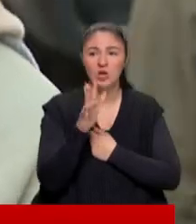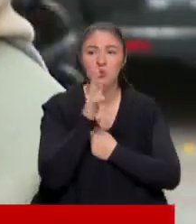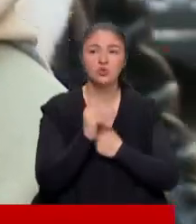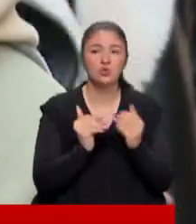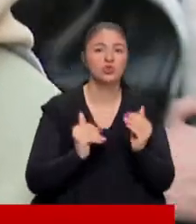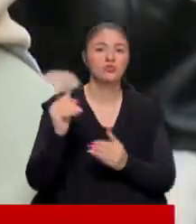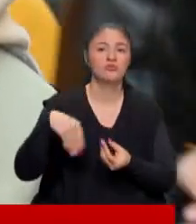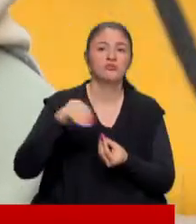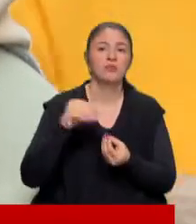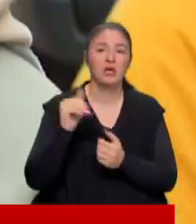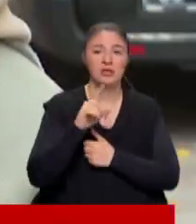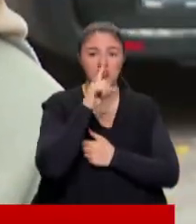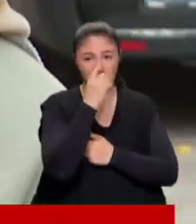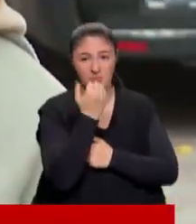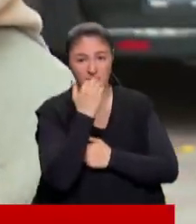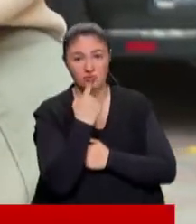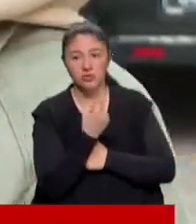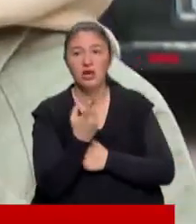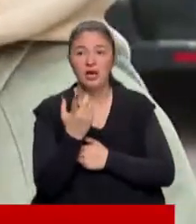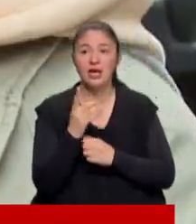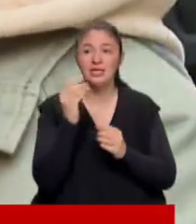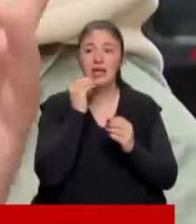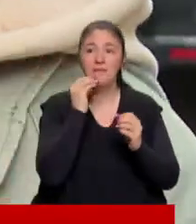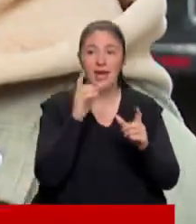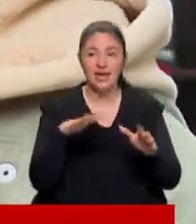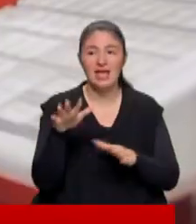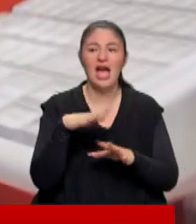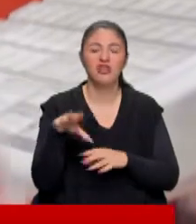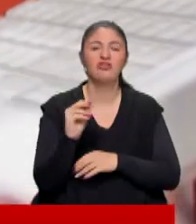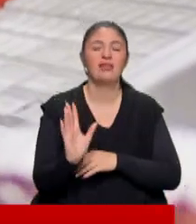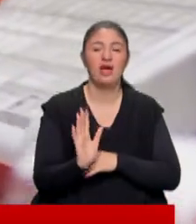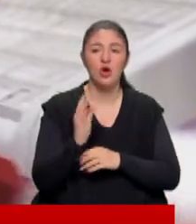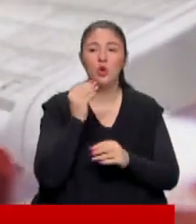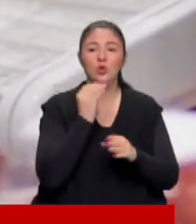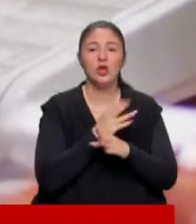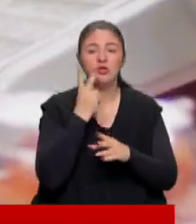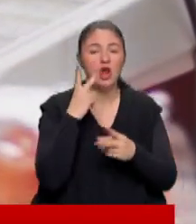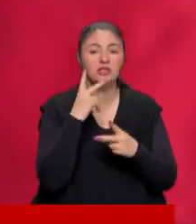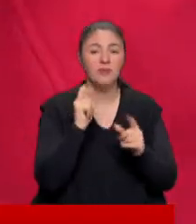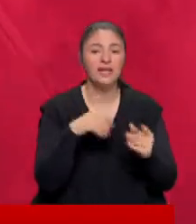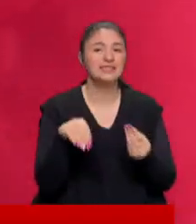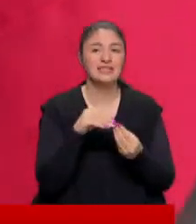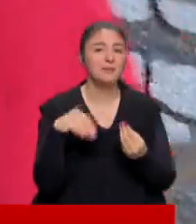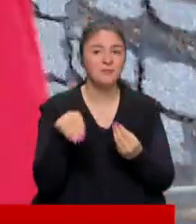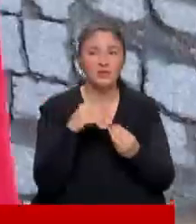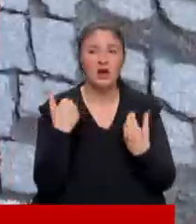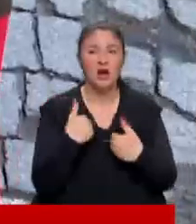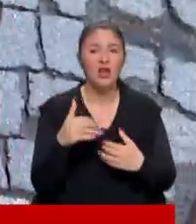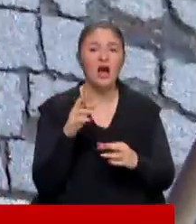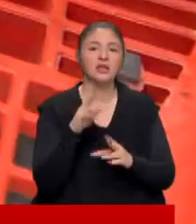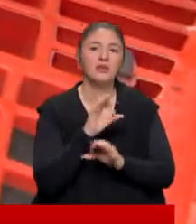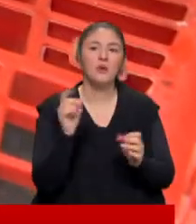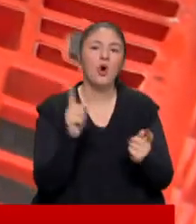%250-300 arttı. Sadece peynir diyorsun. Aynen, gıda da her şeyde. Ürünler bazında açıklanan zam oranları da durumu